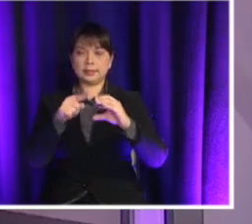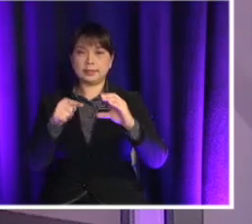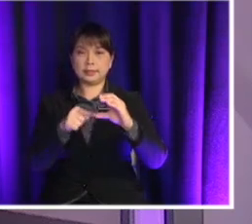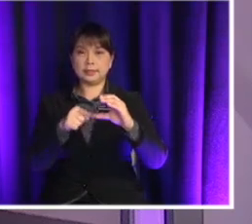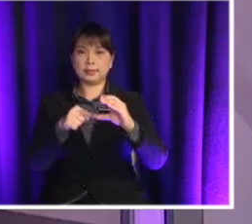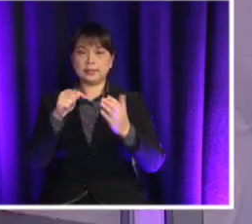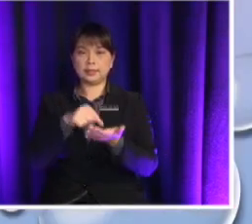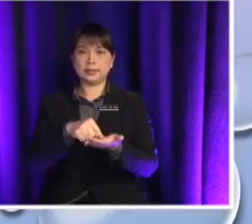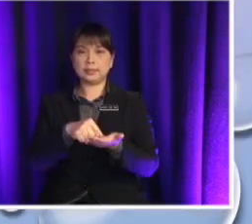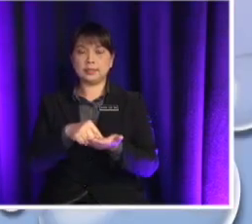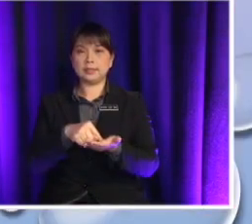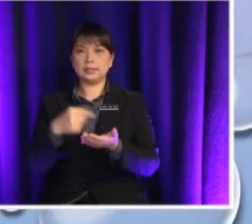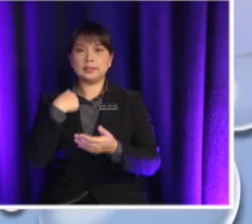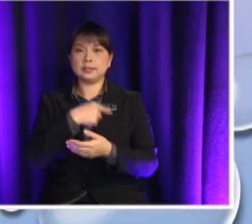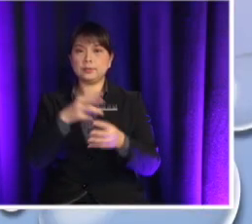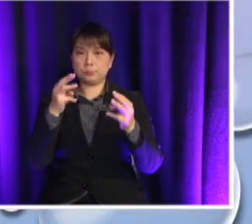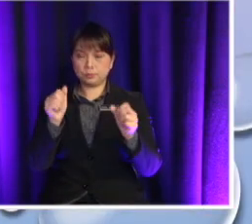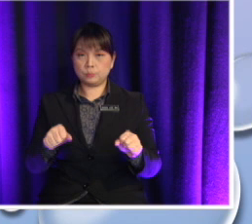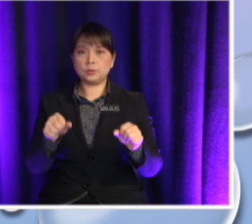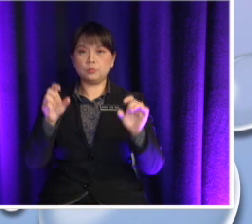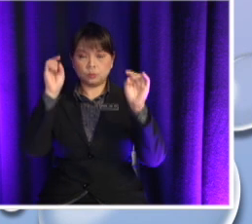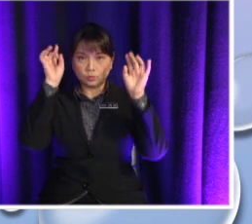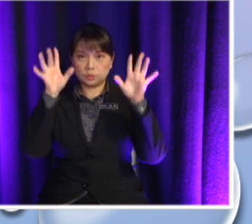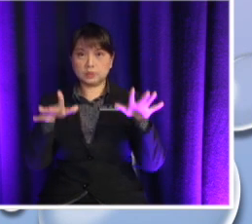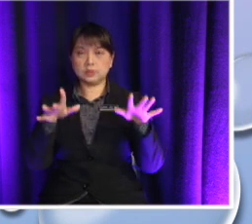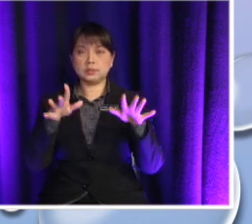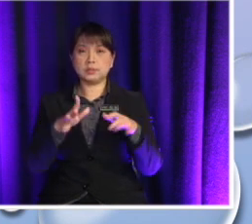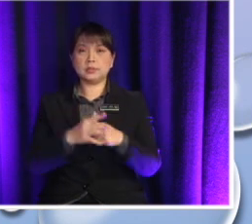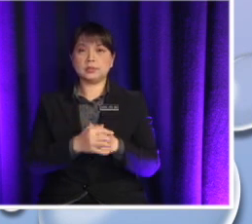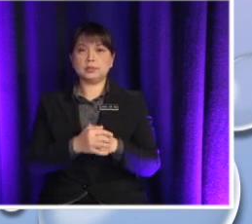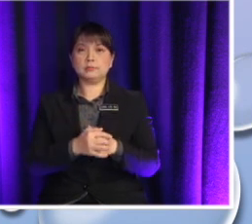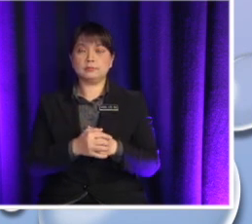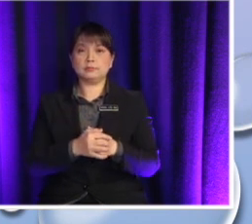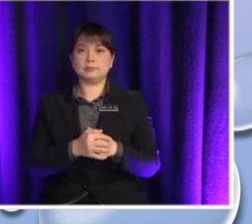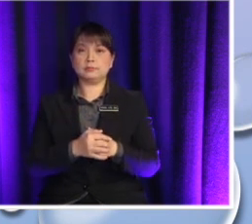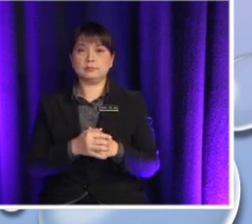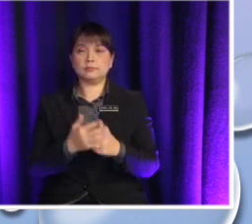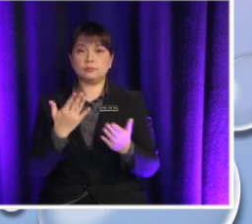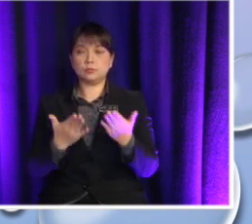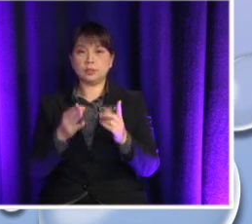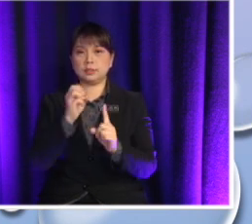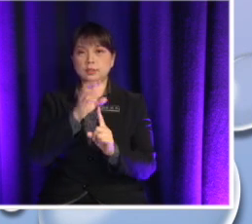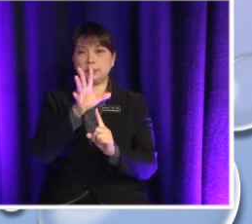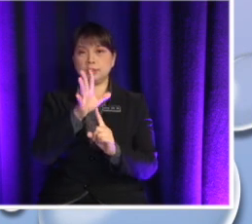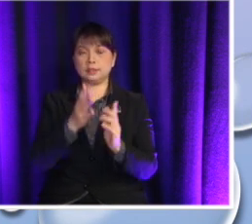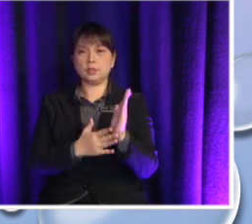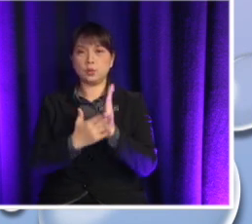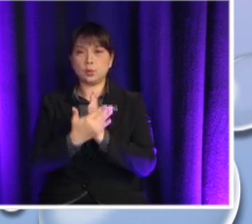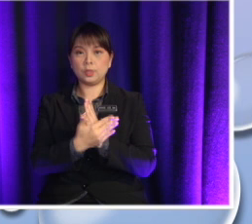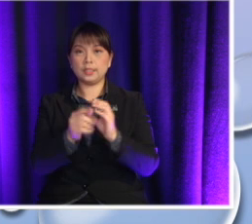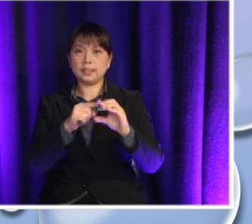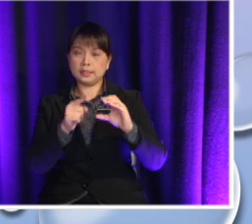bila kita uji tu kadang-kadang dia terus saja menyala. Kemungkinan menyala tu disebabkan oleh lita pintas ke ataupun